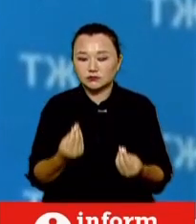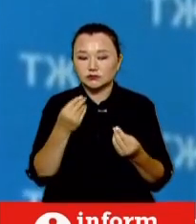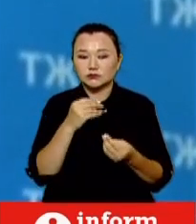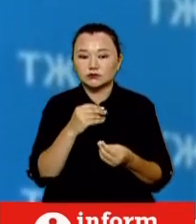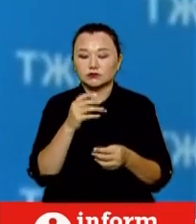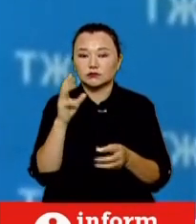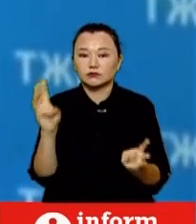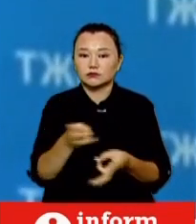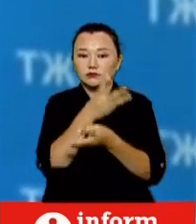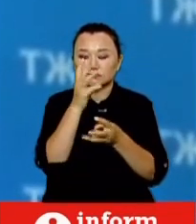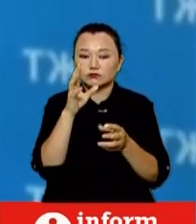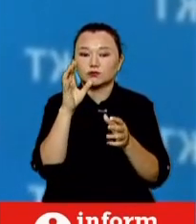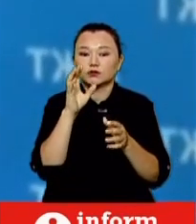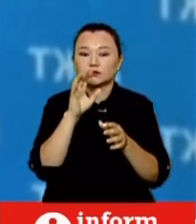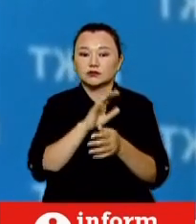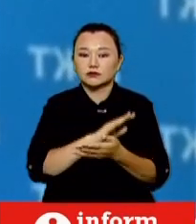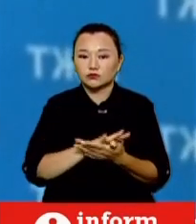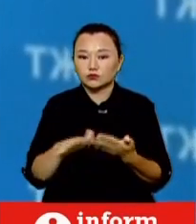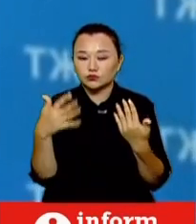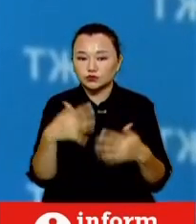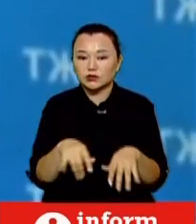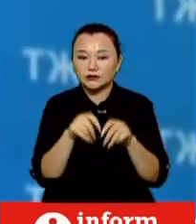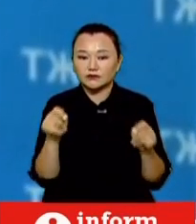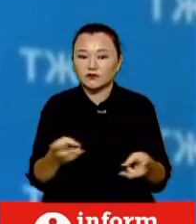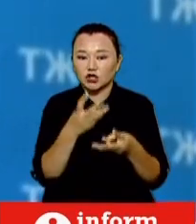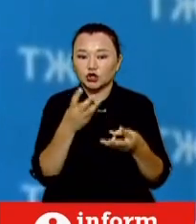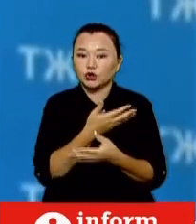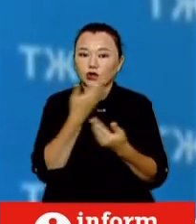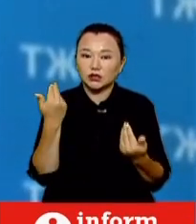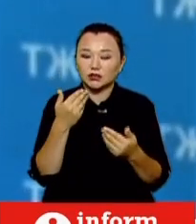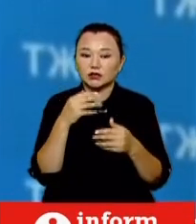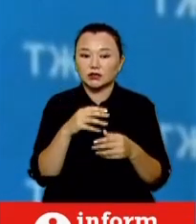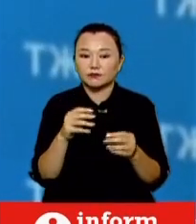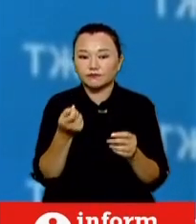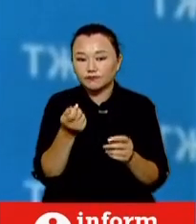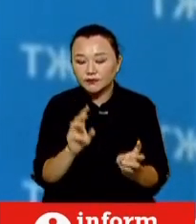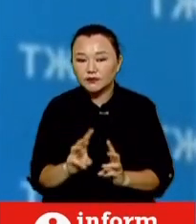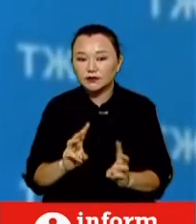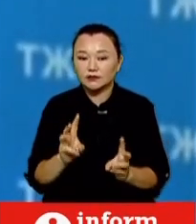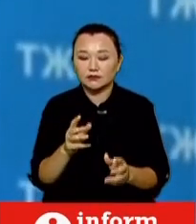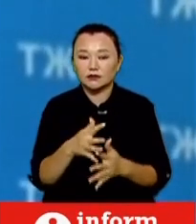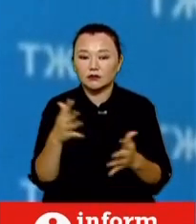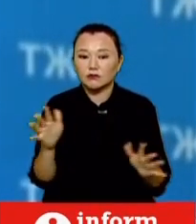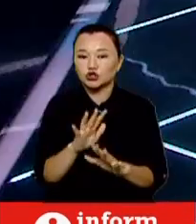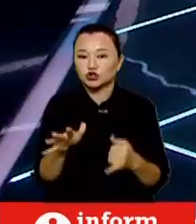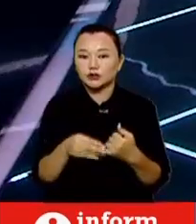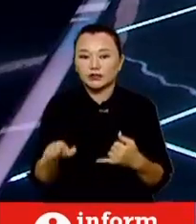кромки пожара потушены, открытого горения нет, идет тление на небольших площадях.